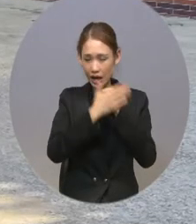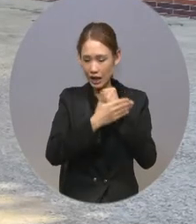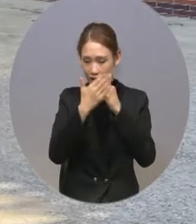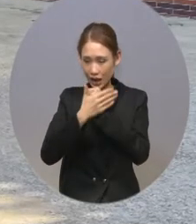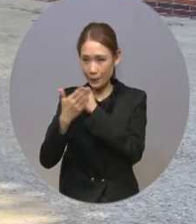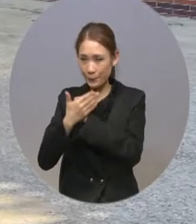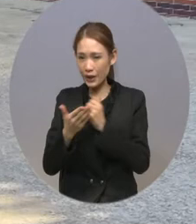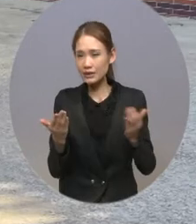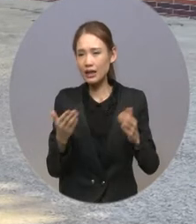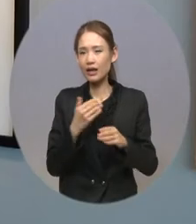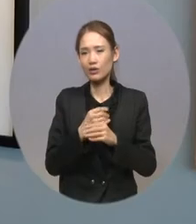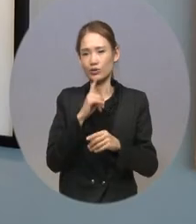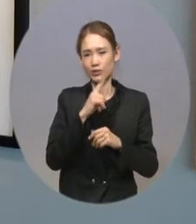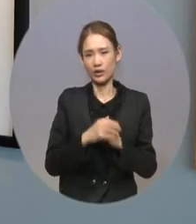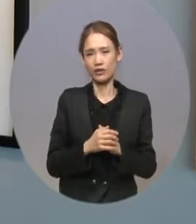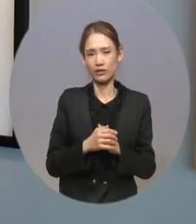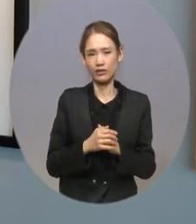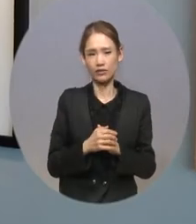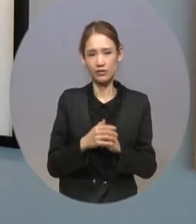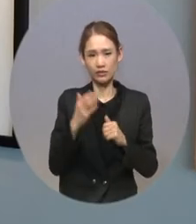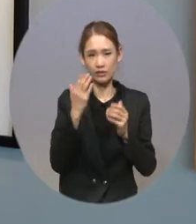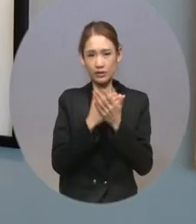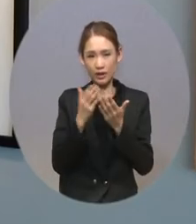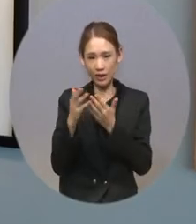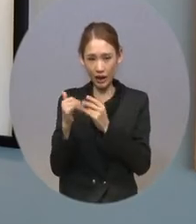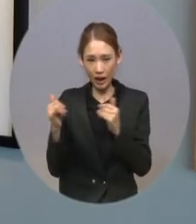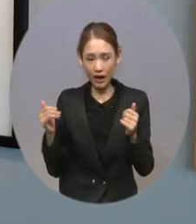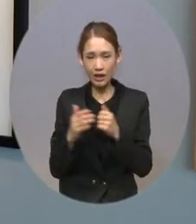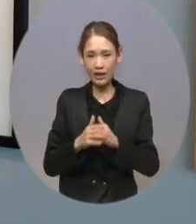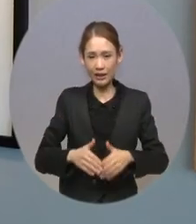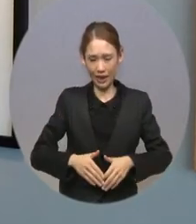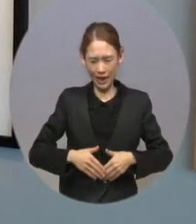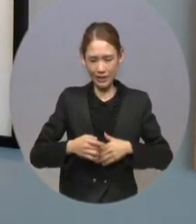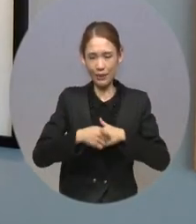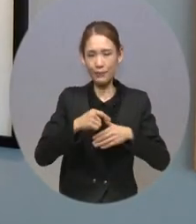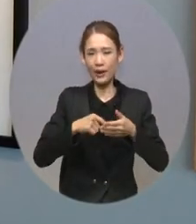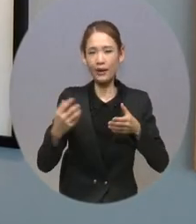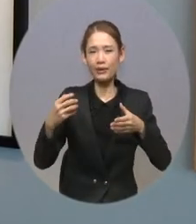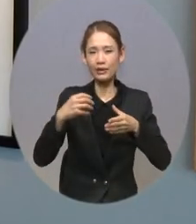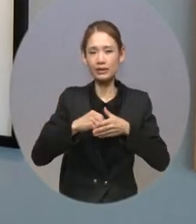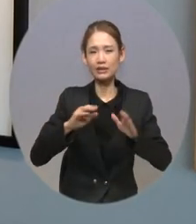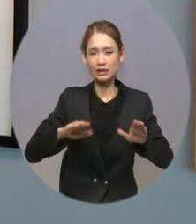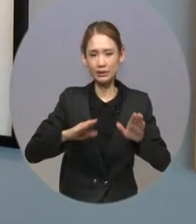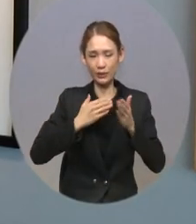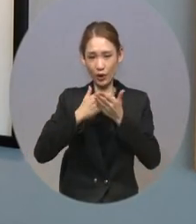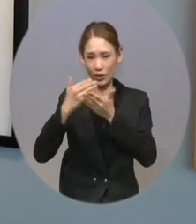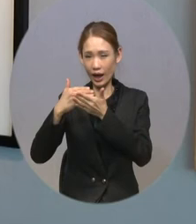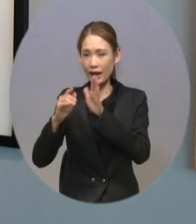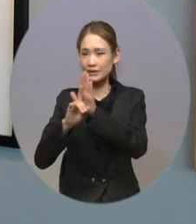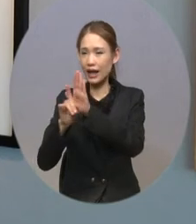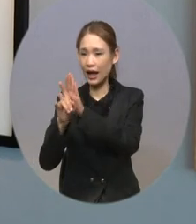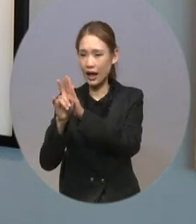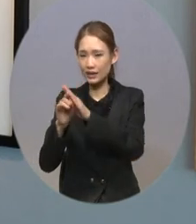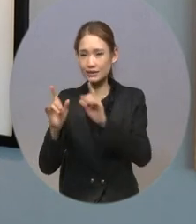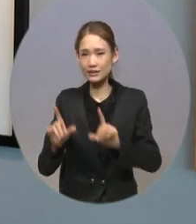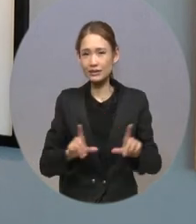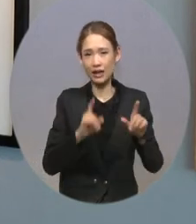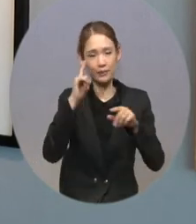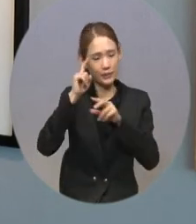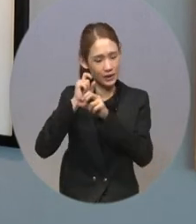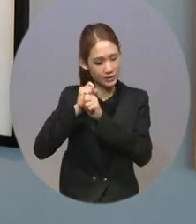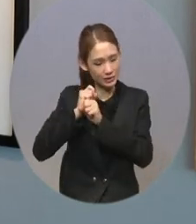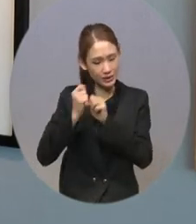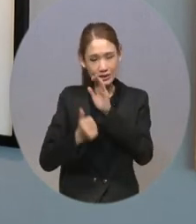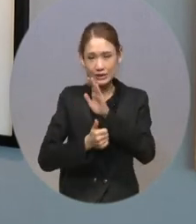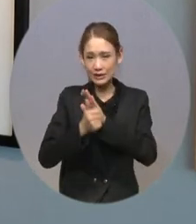됐다고 전했습니다. 작가들의 따뜻한 마음이 전해지는 이번 작품들은 도성마을 주민들의 삶의 의지와